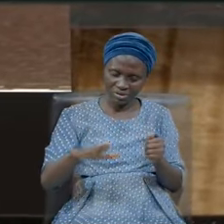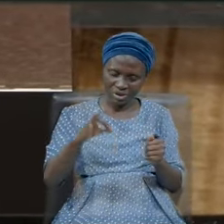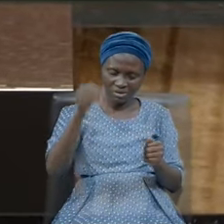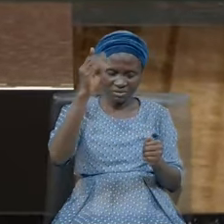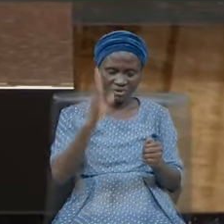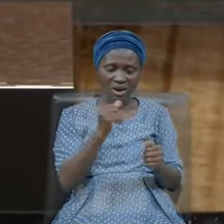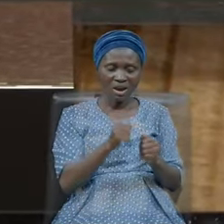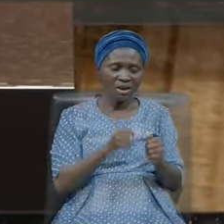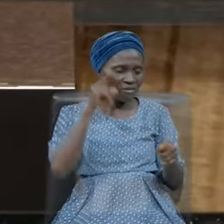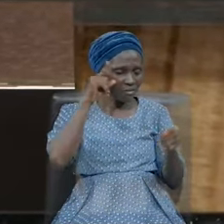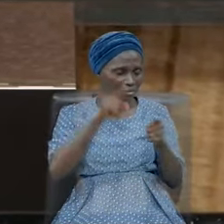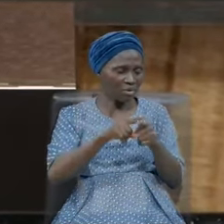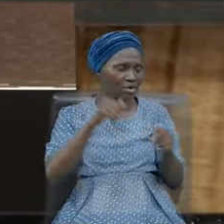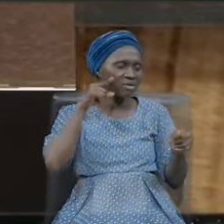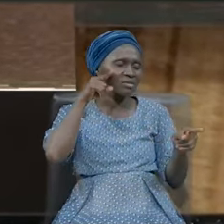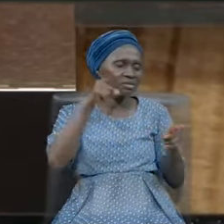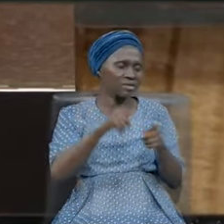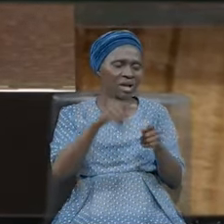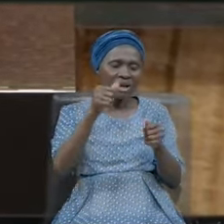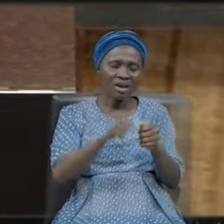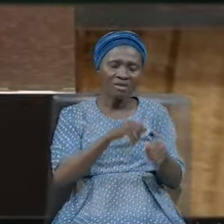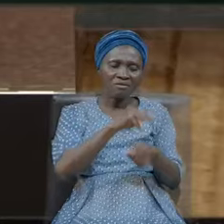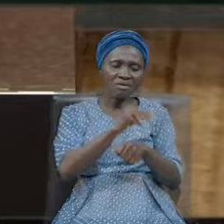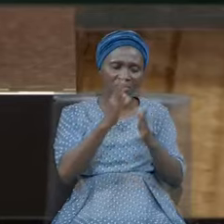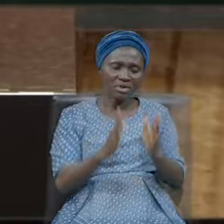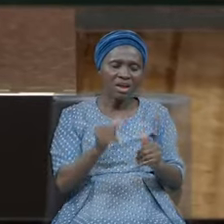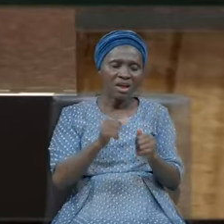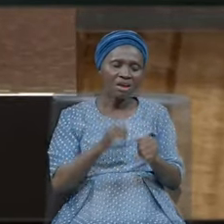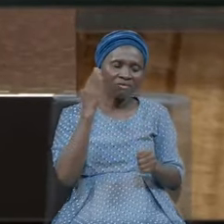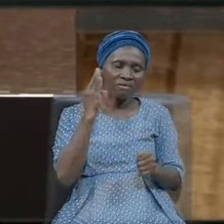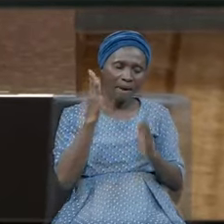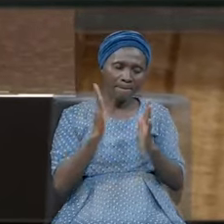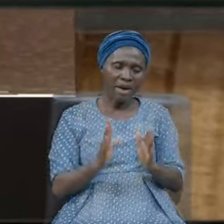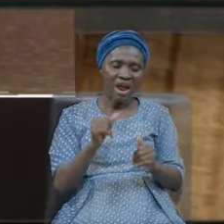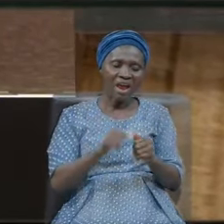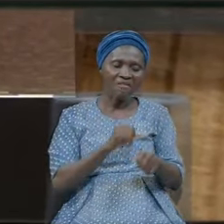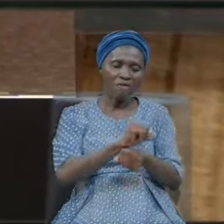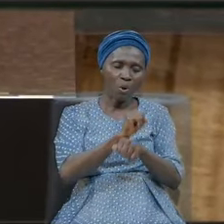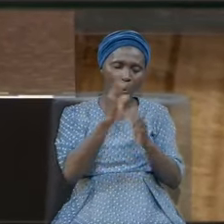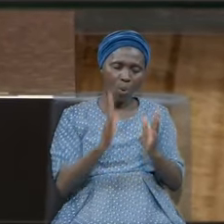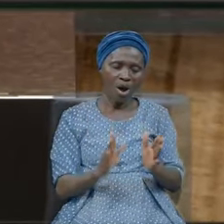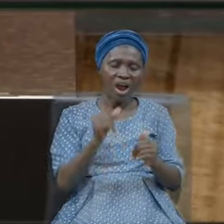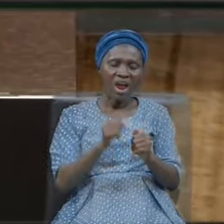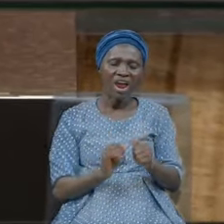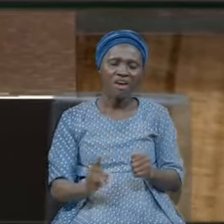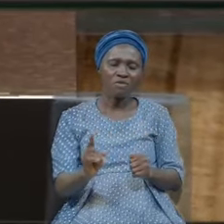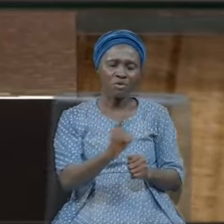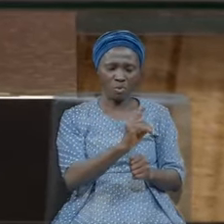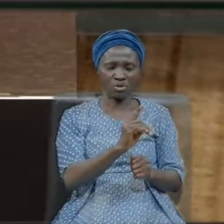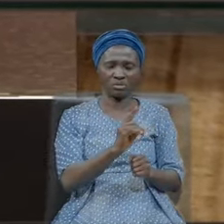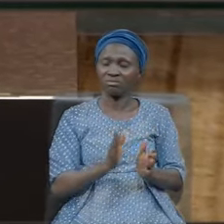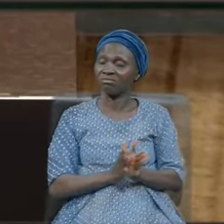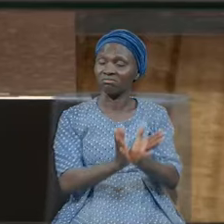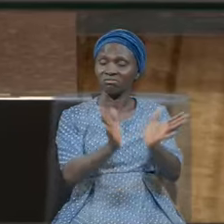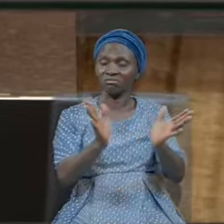de Dieu, pour tout frère, toute sœur, tout ministre, tout pasteur, pour tout ouvrier, pour tout le monde, Seigneur.